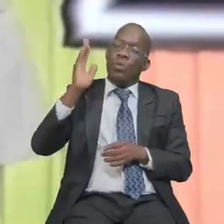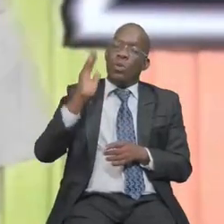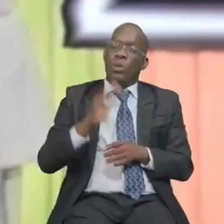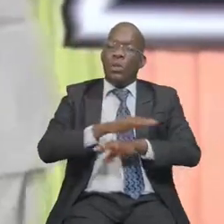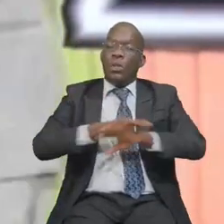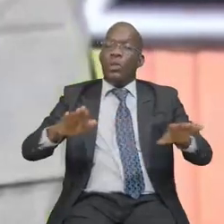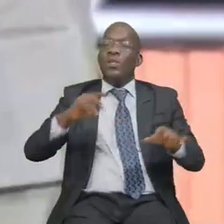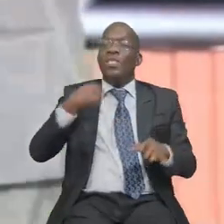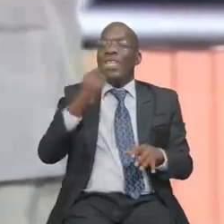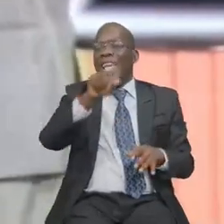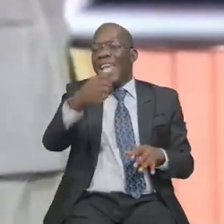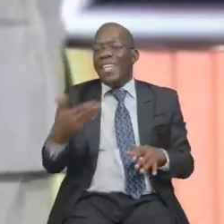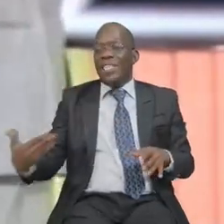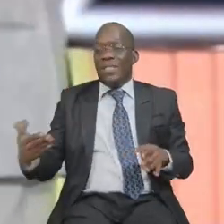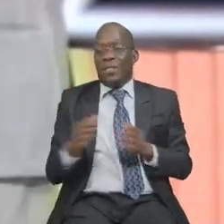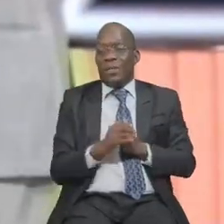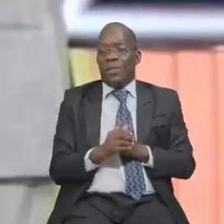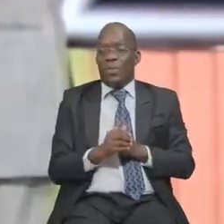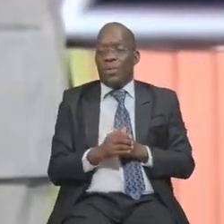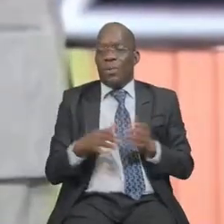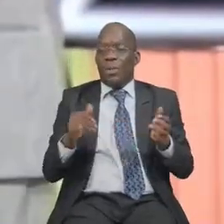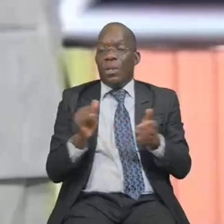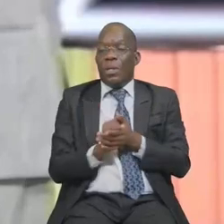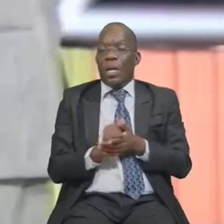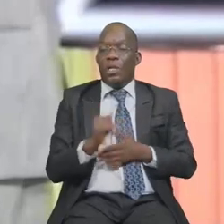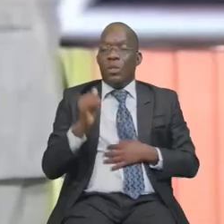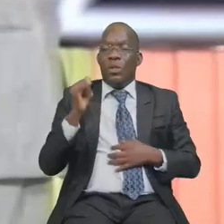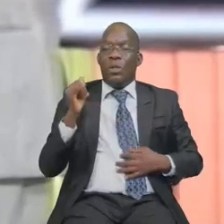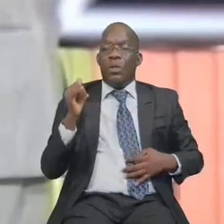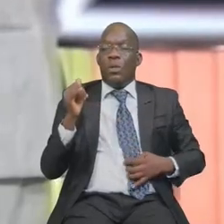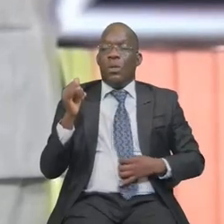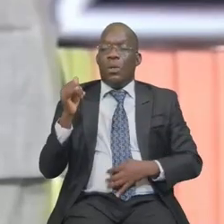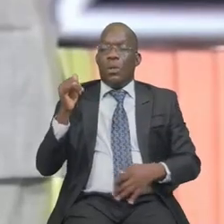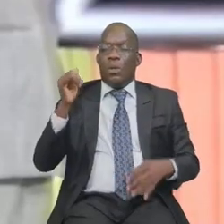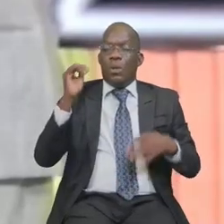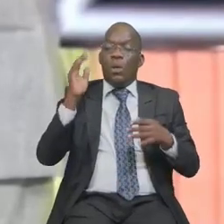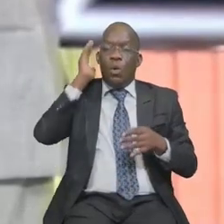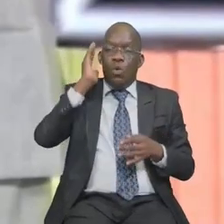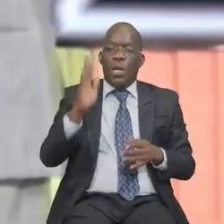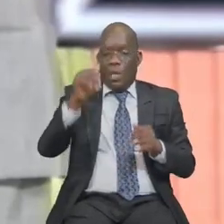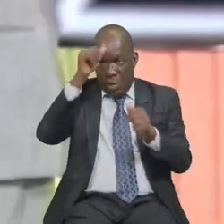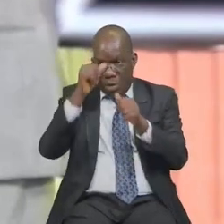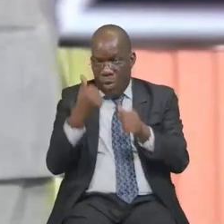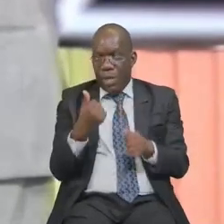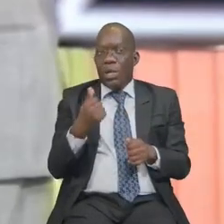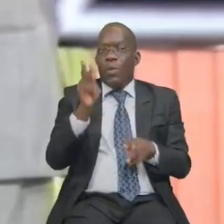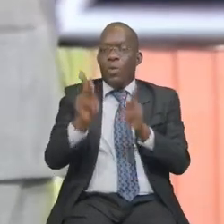rien qui va rappeler aux gens la vie sale du